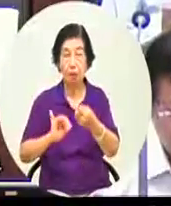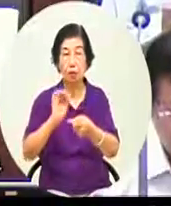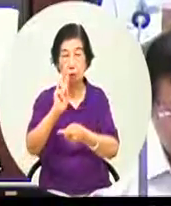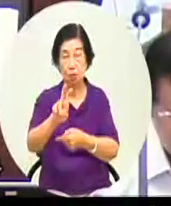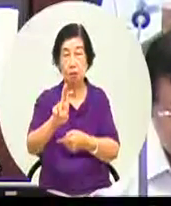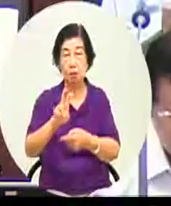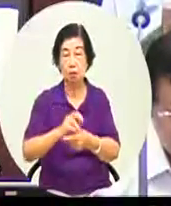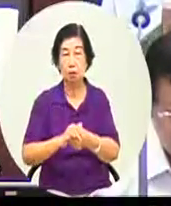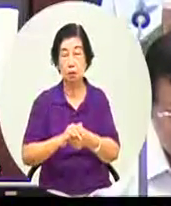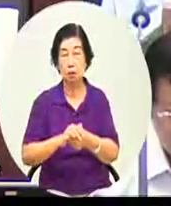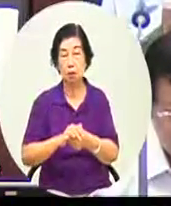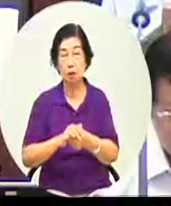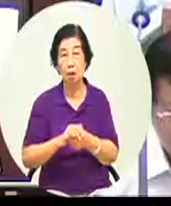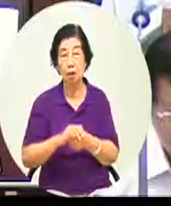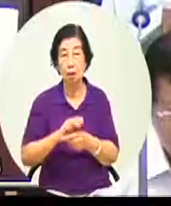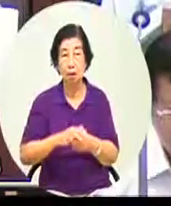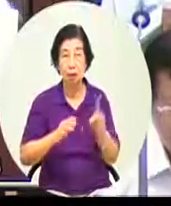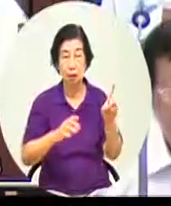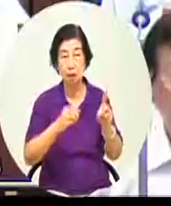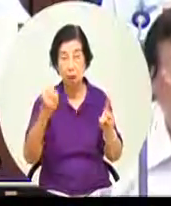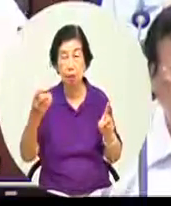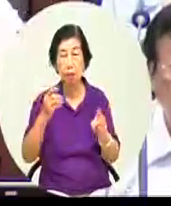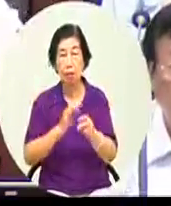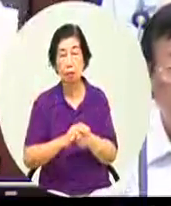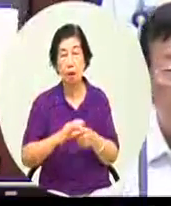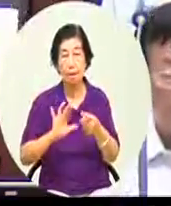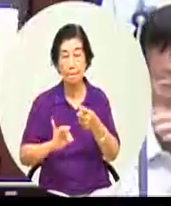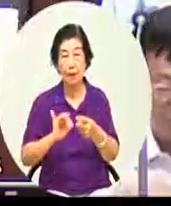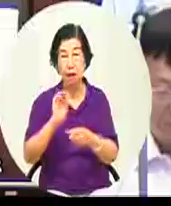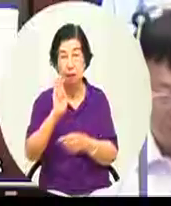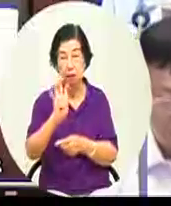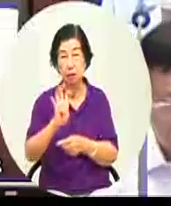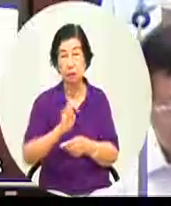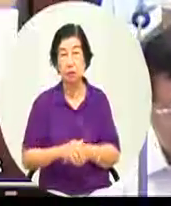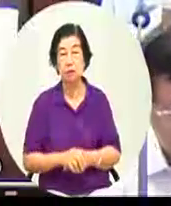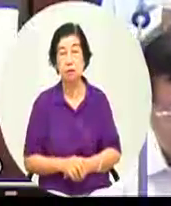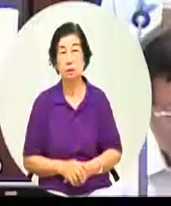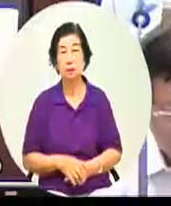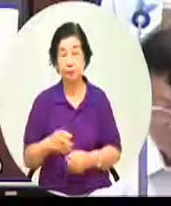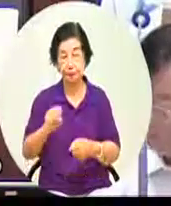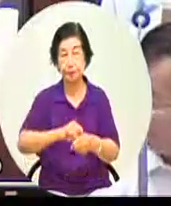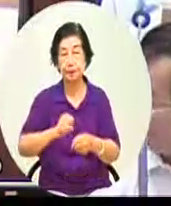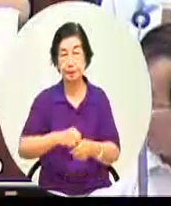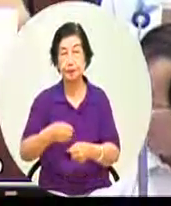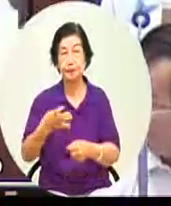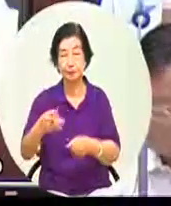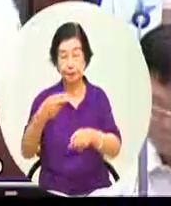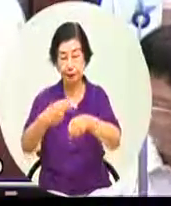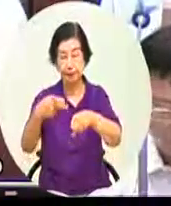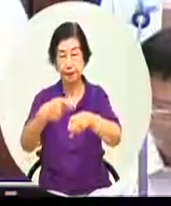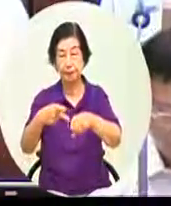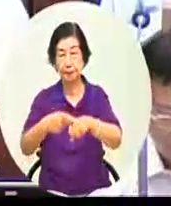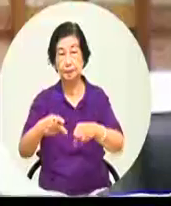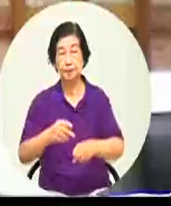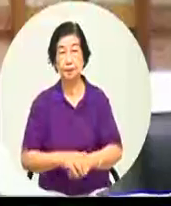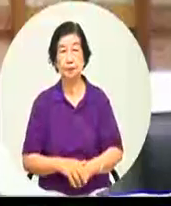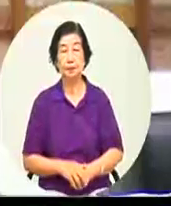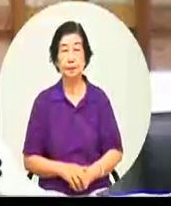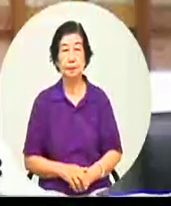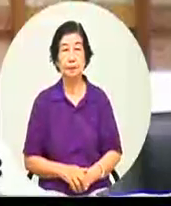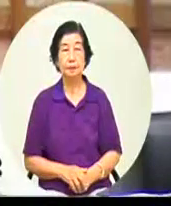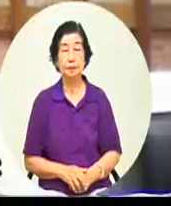一到六月的同期相比，大概是减少14%。 主席再加2分钟，主席。 好，给我们留言